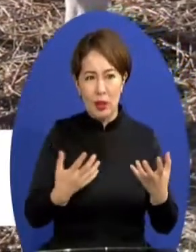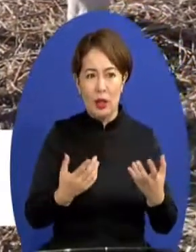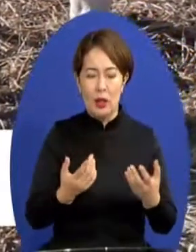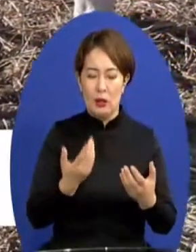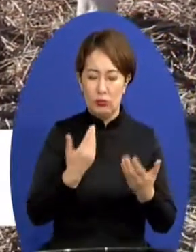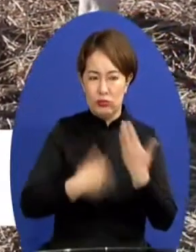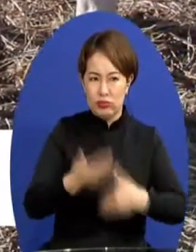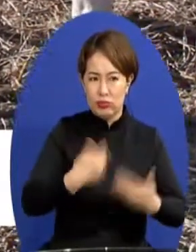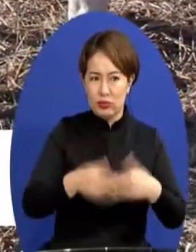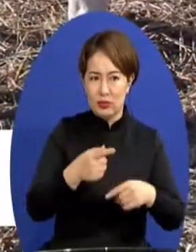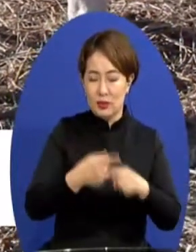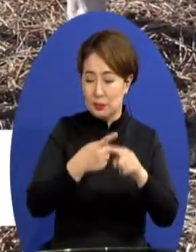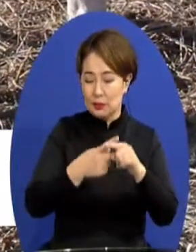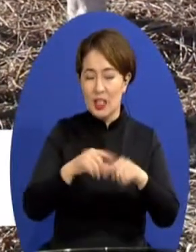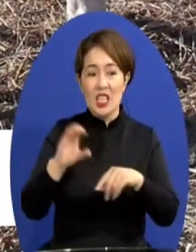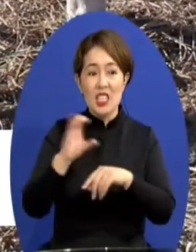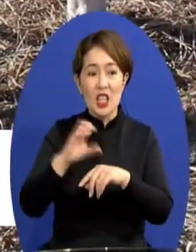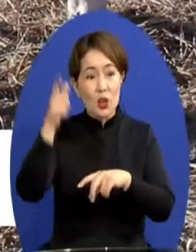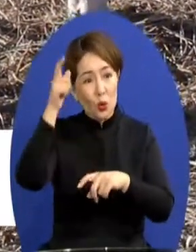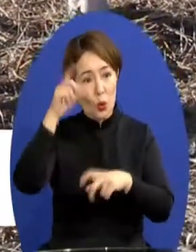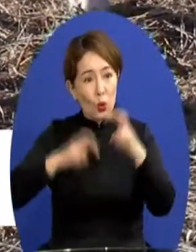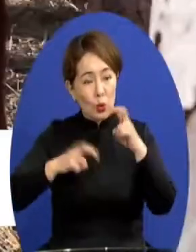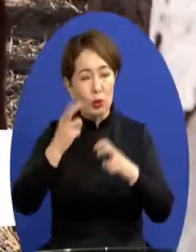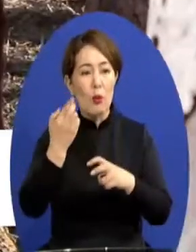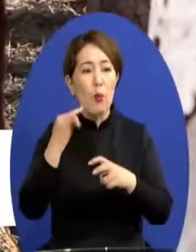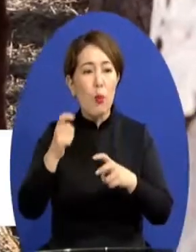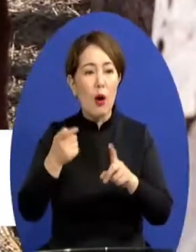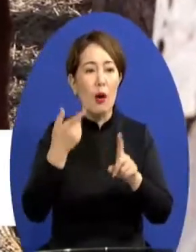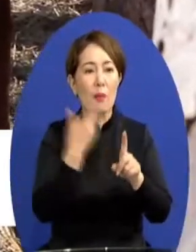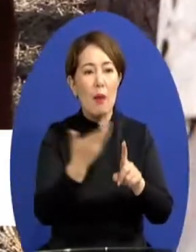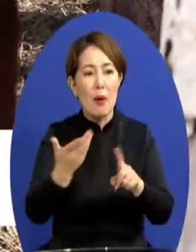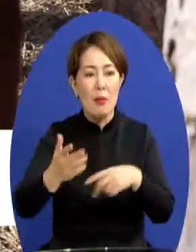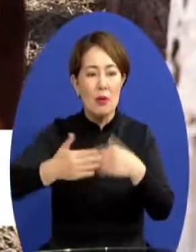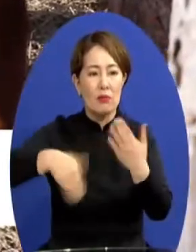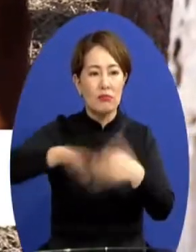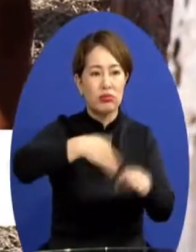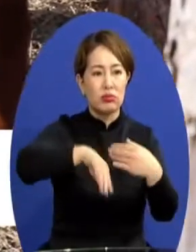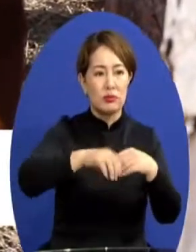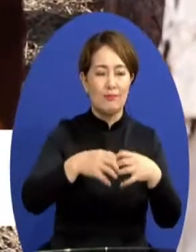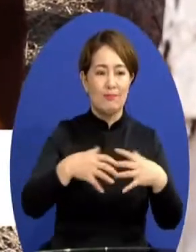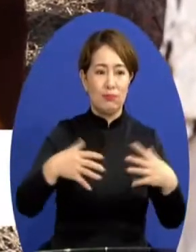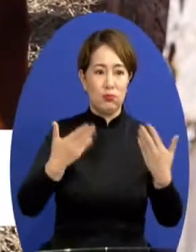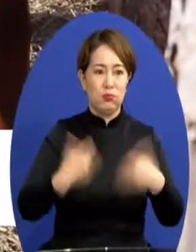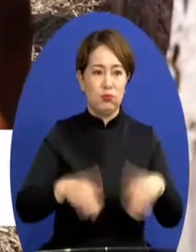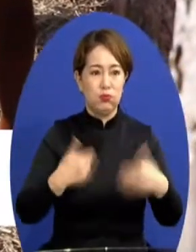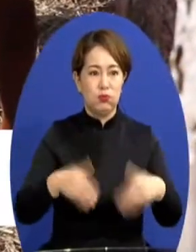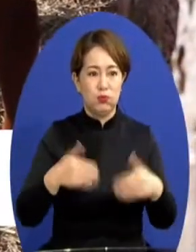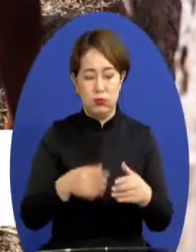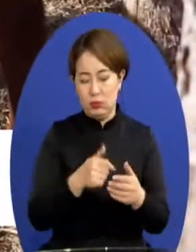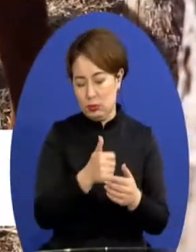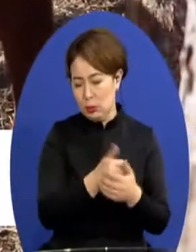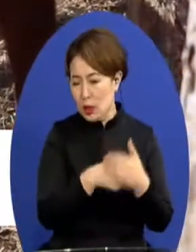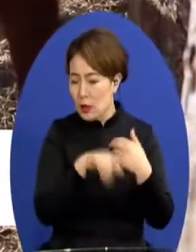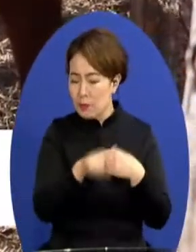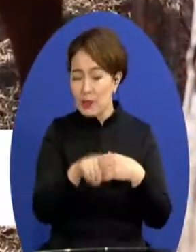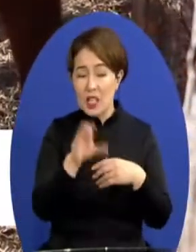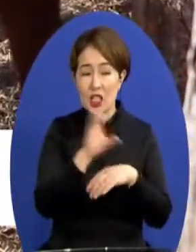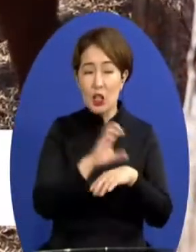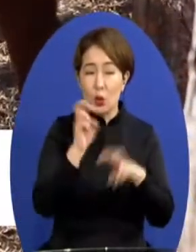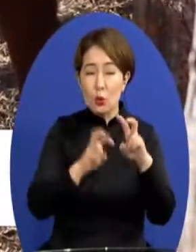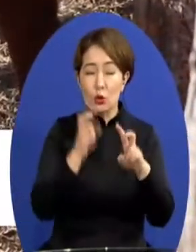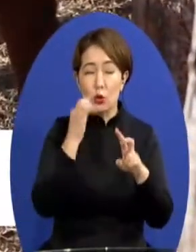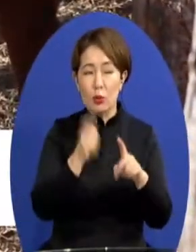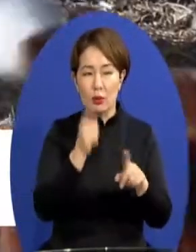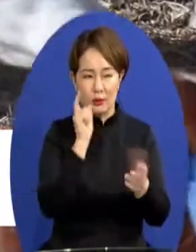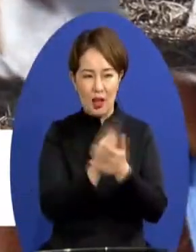багта Сэлэнгэ үйлдвэрийн бухыг сэлгэн тавьж эхэлсэн байна. Аймгийн засаг даргын захирамжаар 5 суманд зөвхөн Сэлэнгэ үйлдвэрийн бухаар